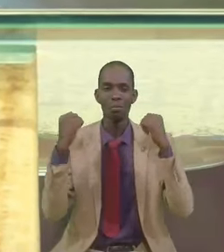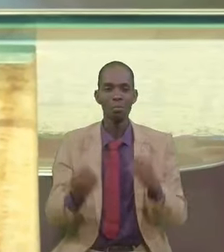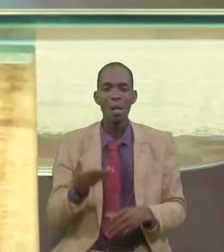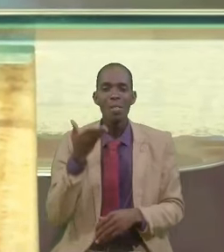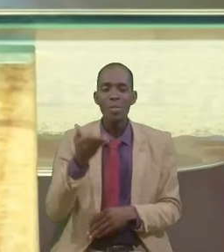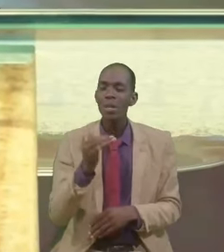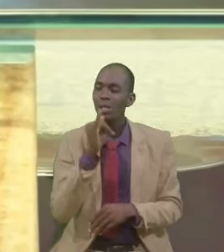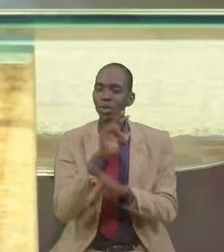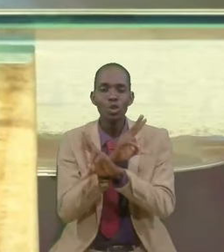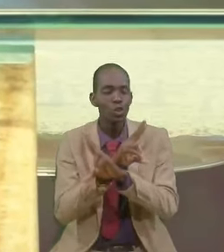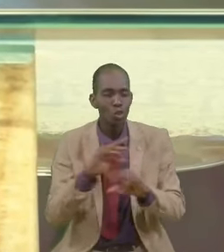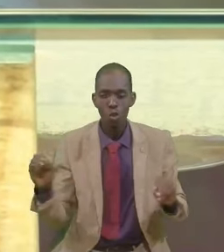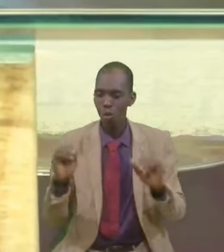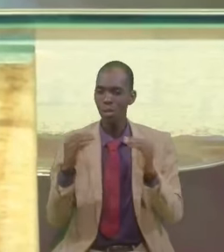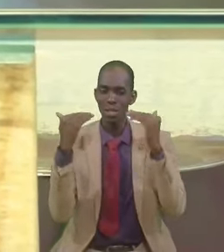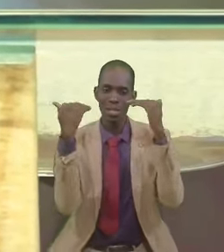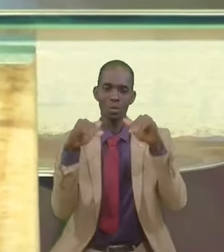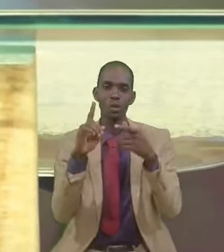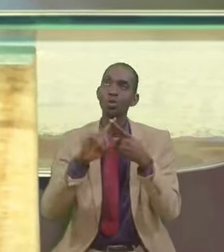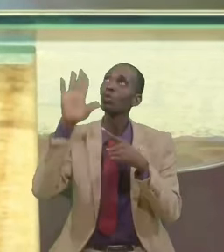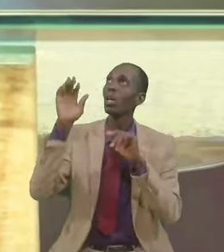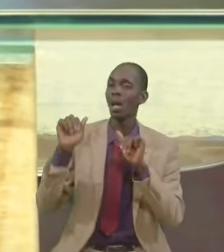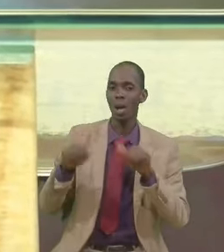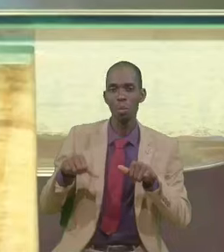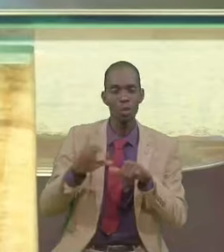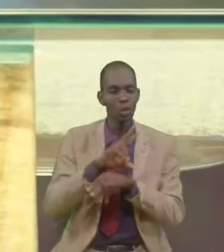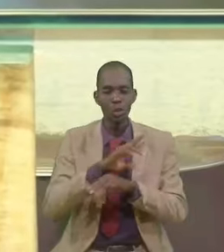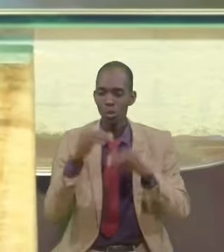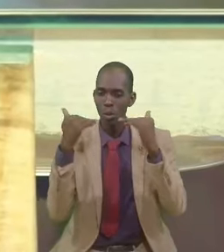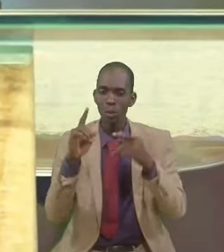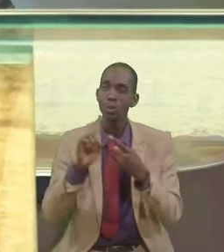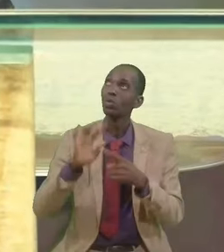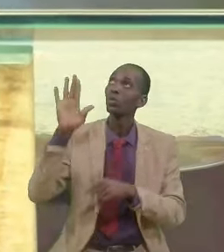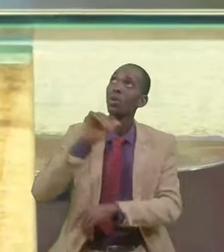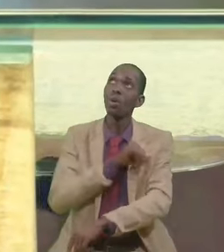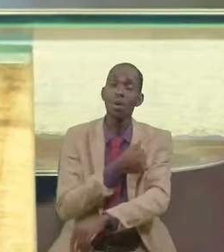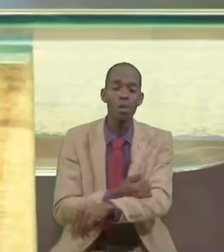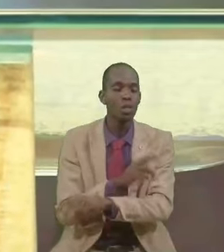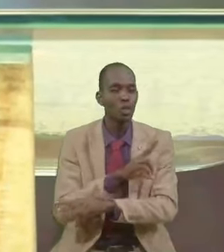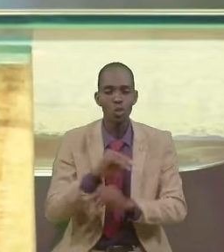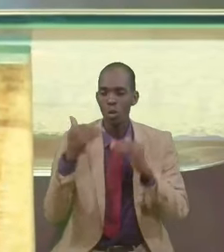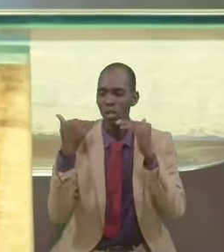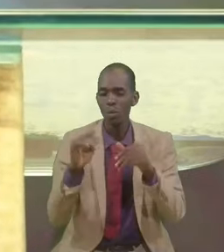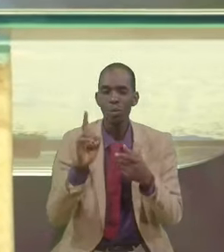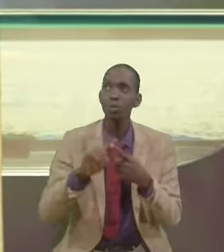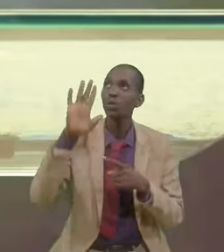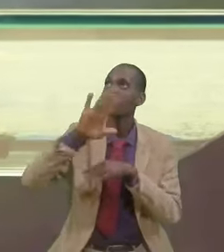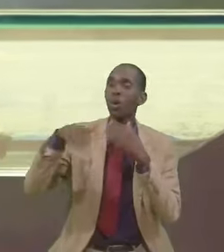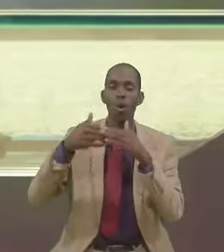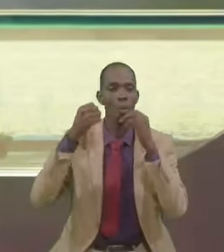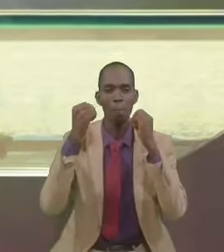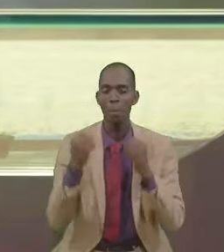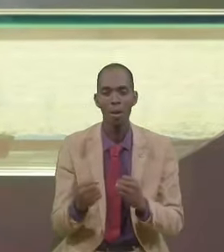souveraineté, il n'y a pas de limite à son habileté. Pas de limite à son autorité, pas de limite à son omnipotence. Vous savez ce qu'il